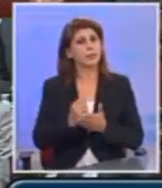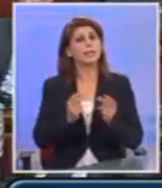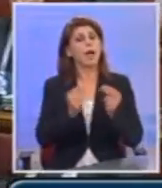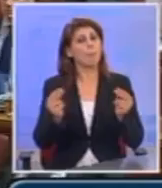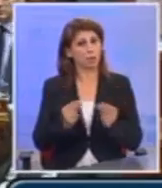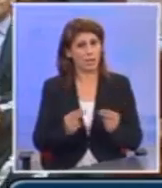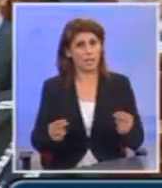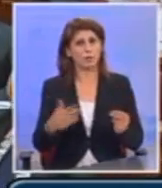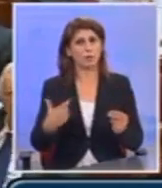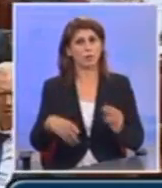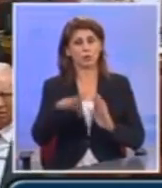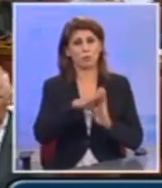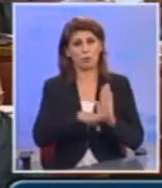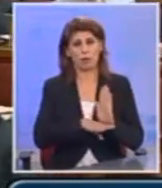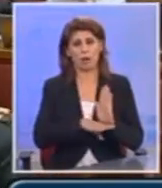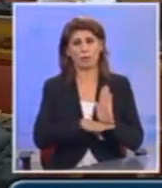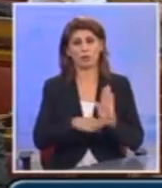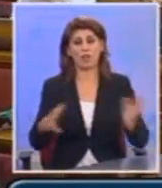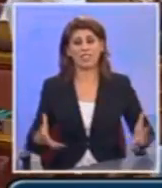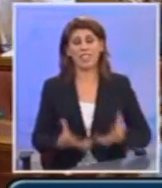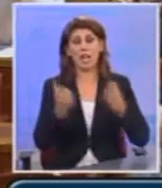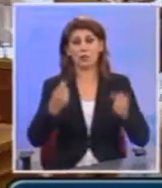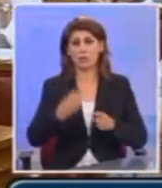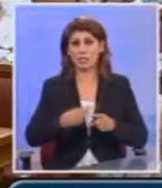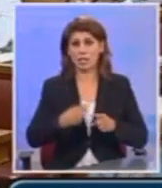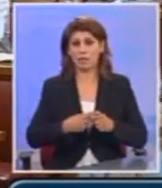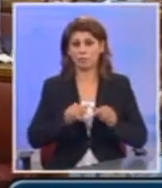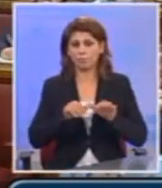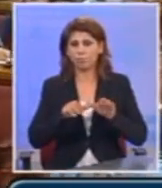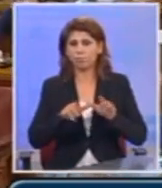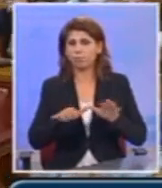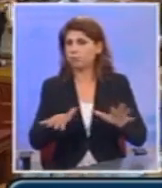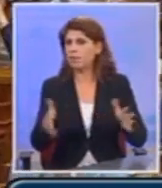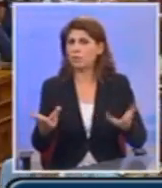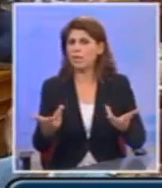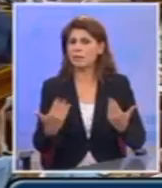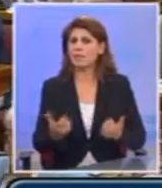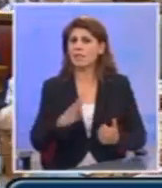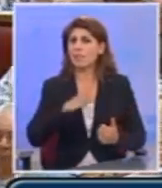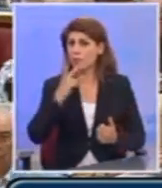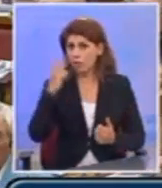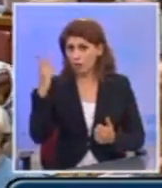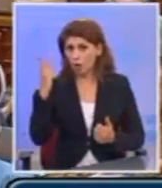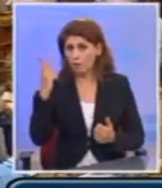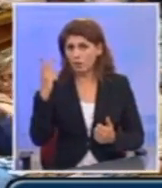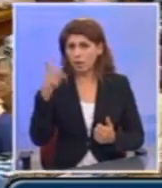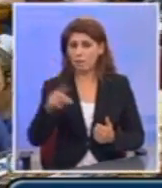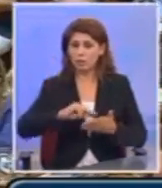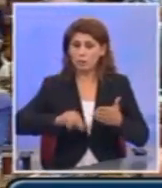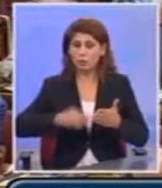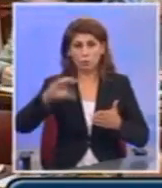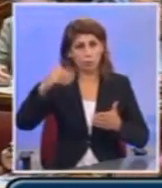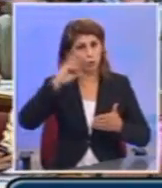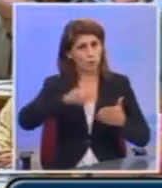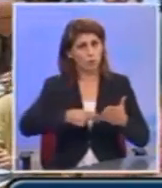επίπτωση του προγράμματος διάσωσης της ελλάδας στα στα ανθρώπινα δικαιώματα από την υπογραφή του